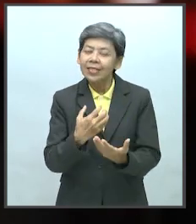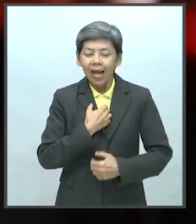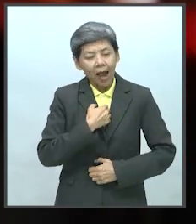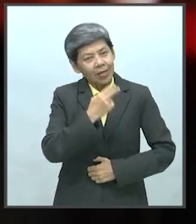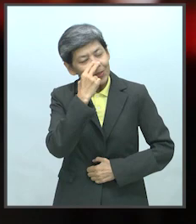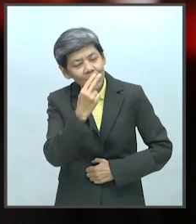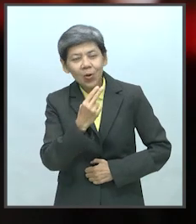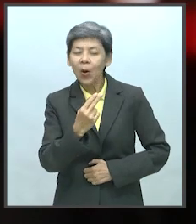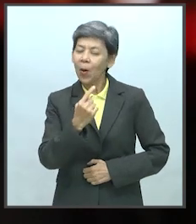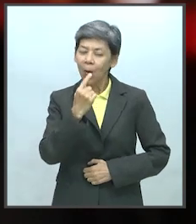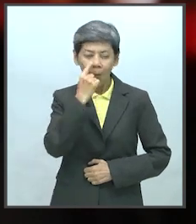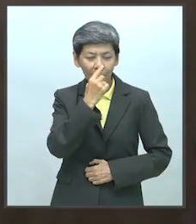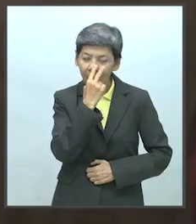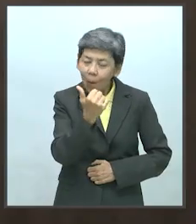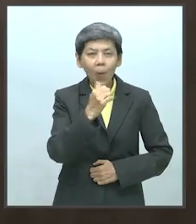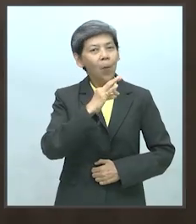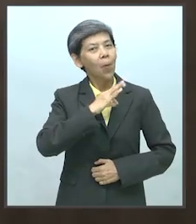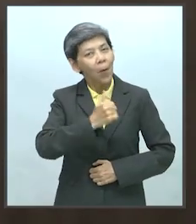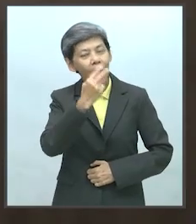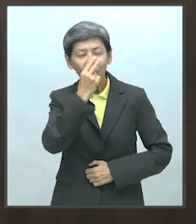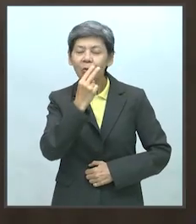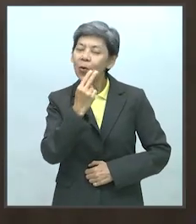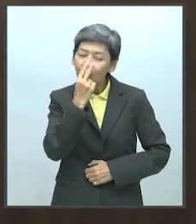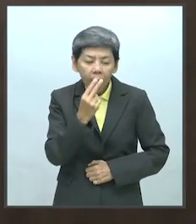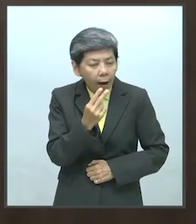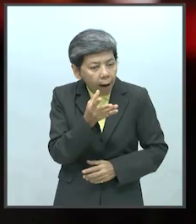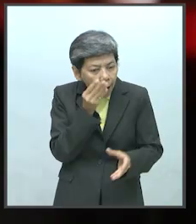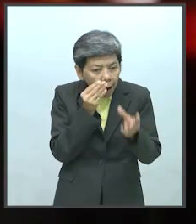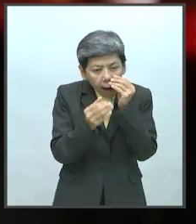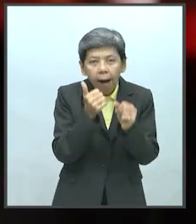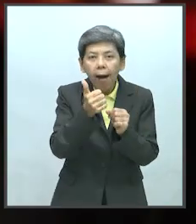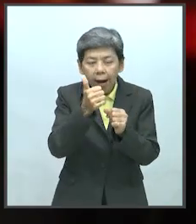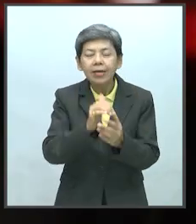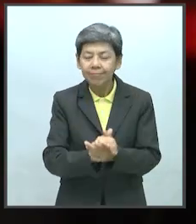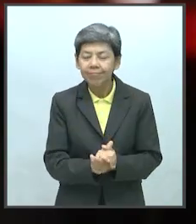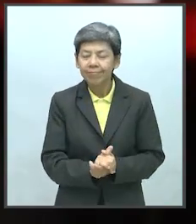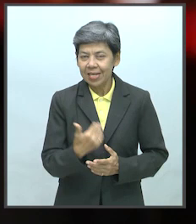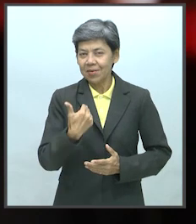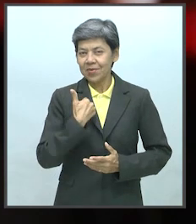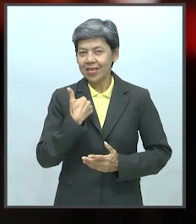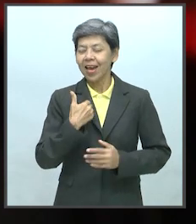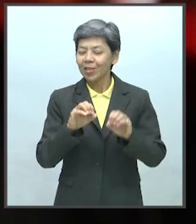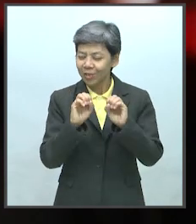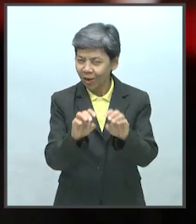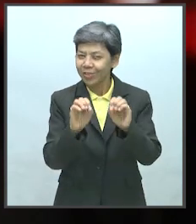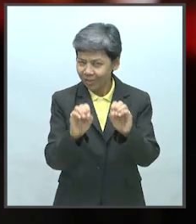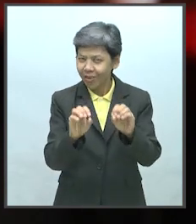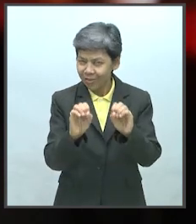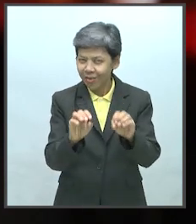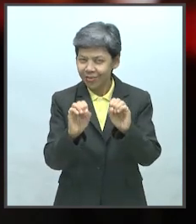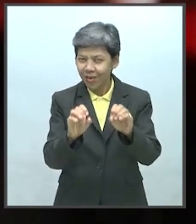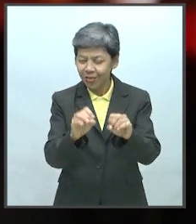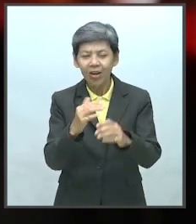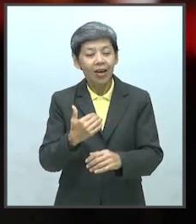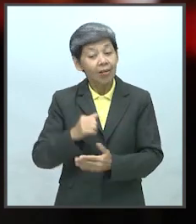าให้ดู ทันสมัยขึ้น ใช่ดูง่ายมากขึ้นแล้วก็มีการที่สอนนะครับแล้ว